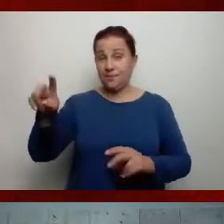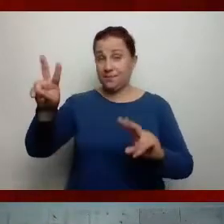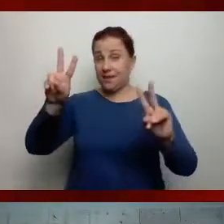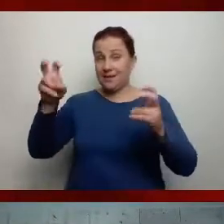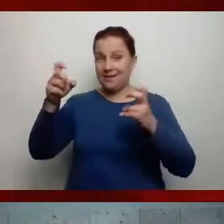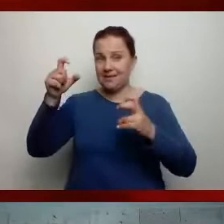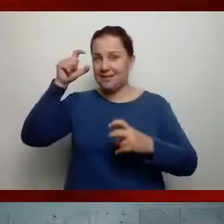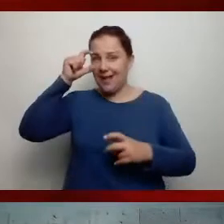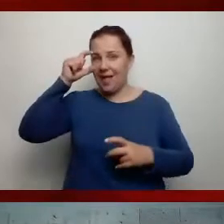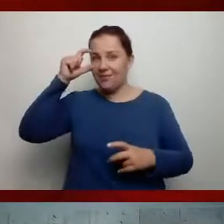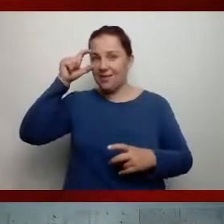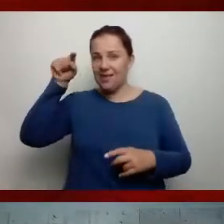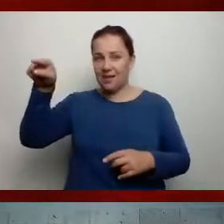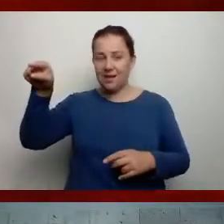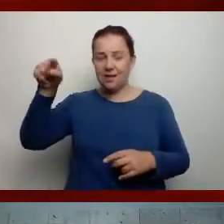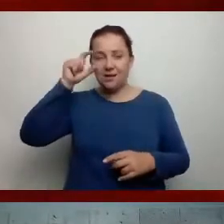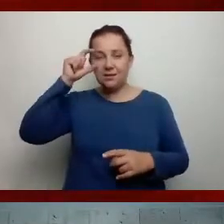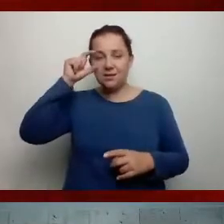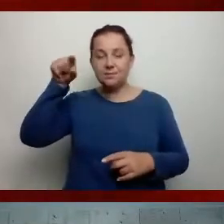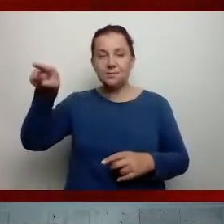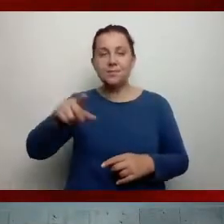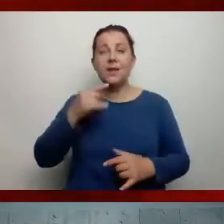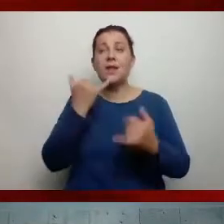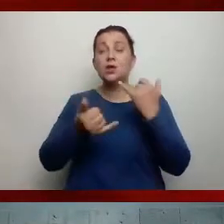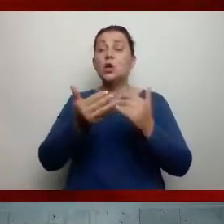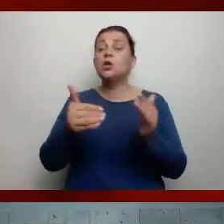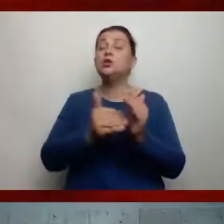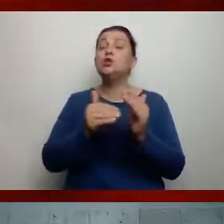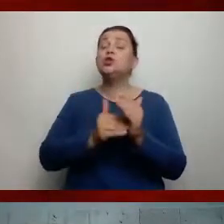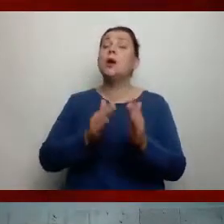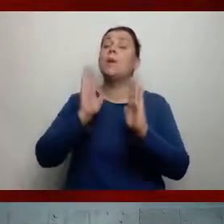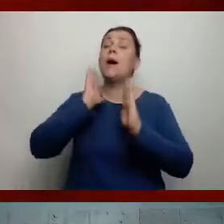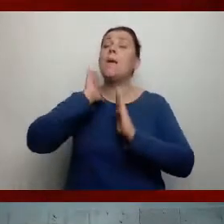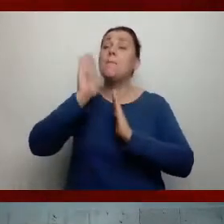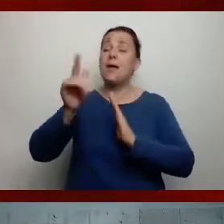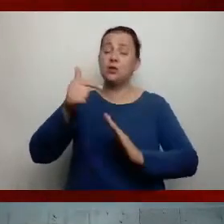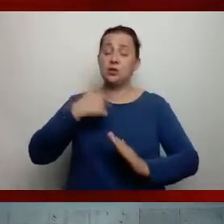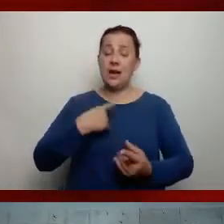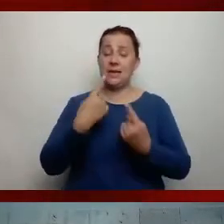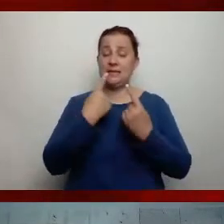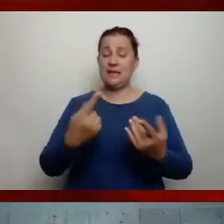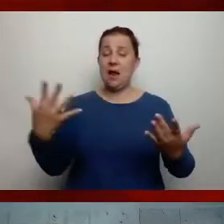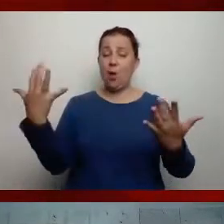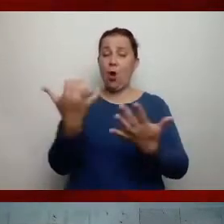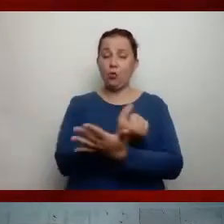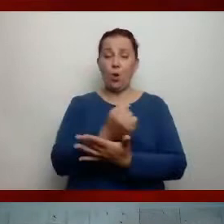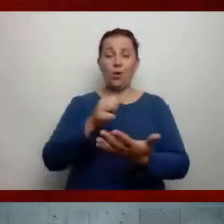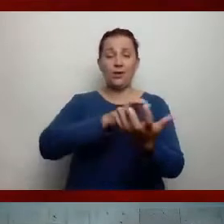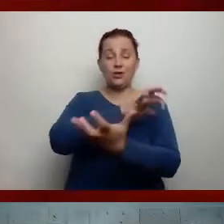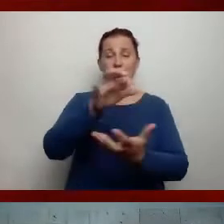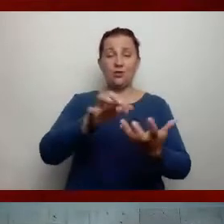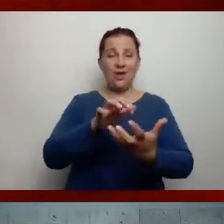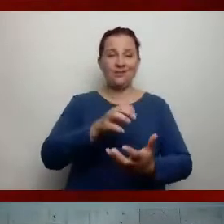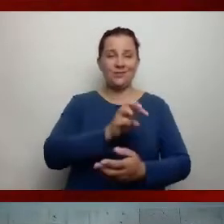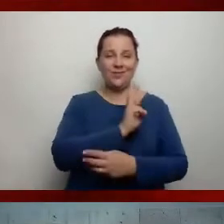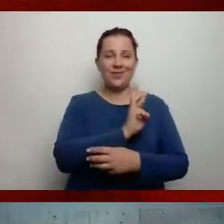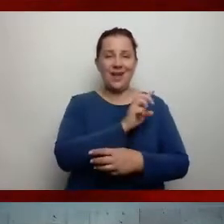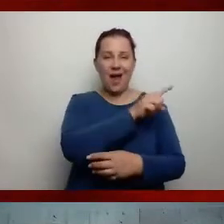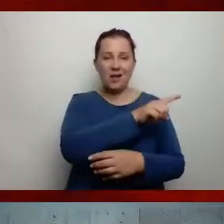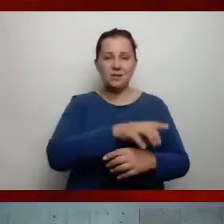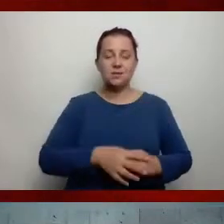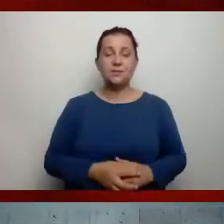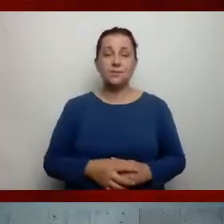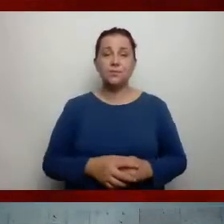Autoportret Witkacego, gdy trzeba będzie sam odbiorę światu Witkacego. I o to za chwileczkę zapytam Marcina Chytrego o